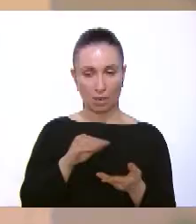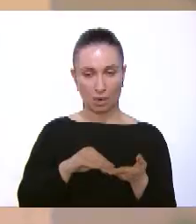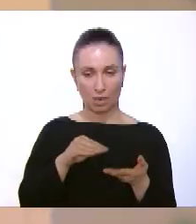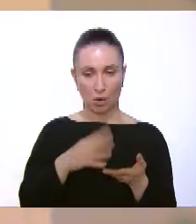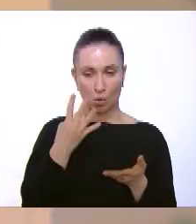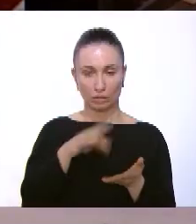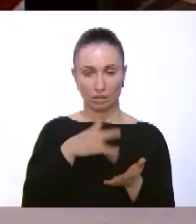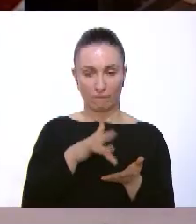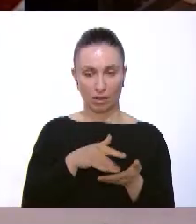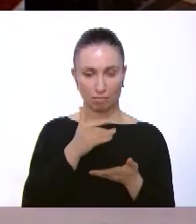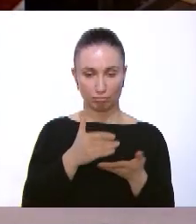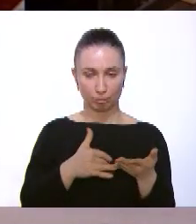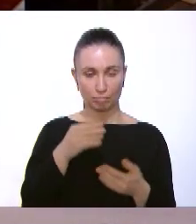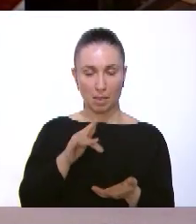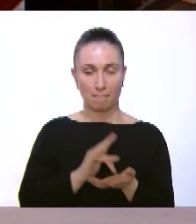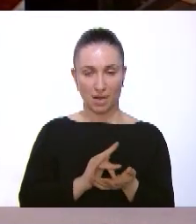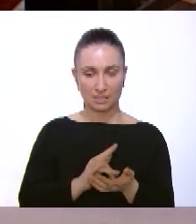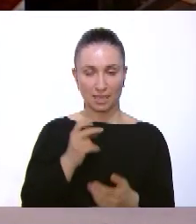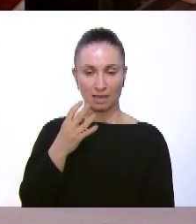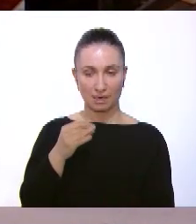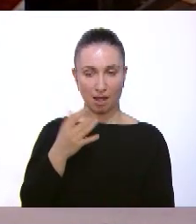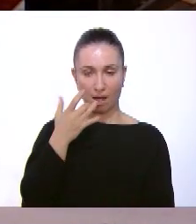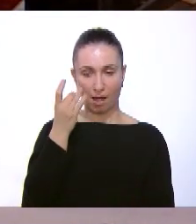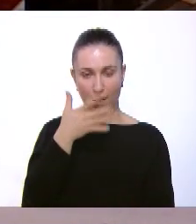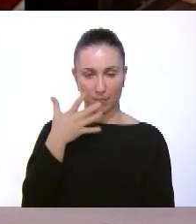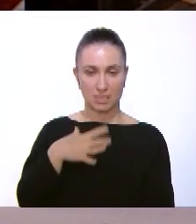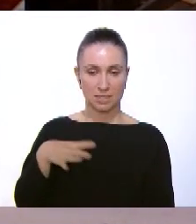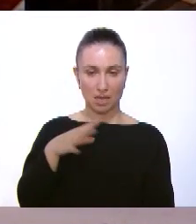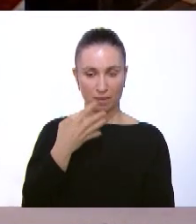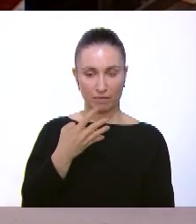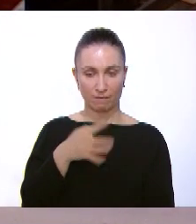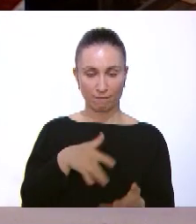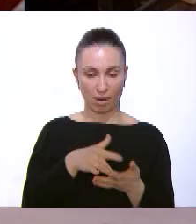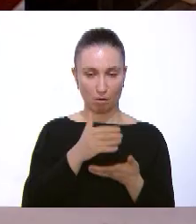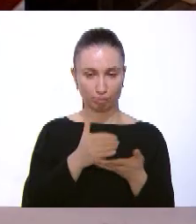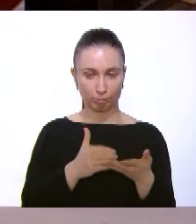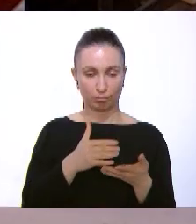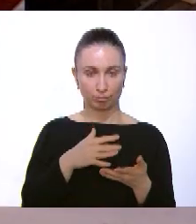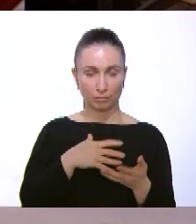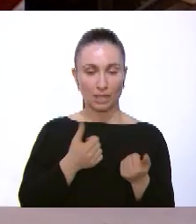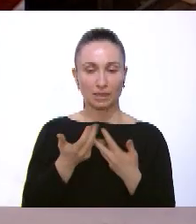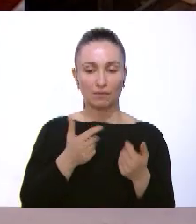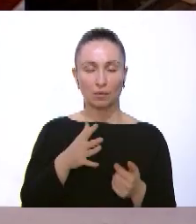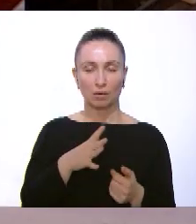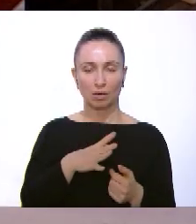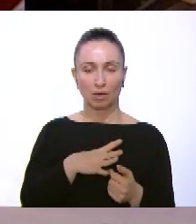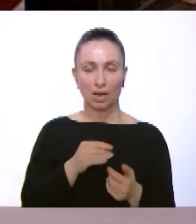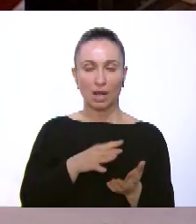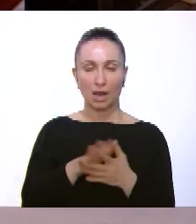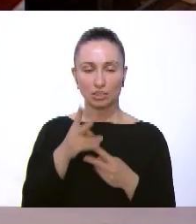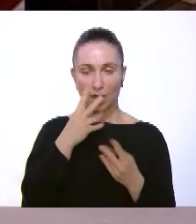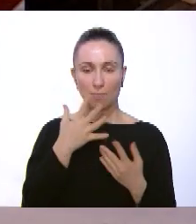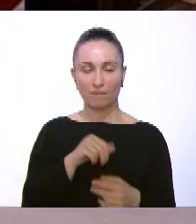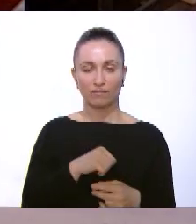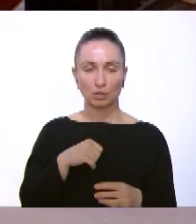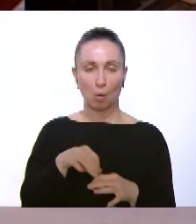4 ქვეყანა იყო შესწავლილი: ბრაზილია, კენია, სამხრეთ აფრიკა და საქართველო და დათვლილი იყო ეგრეთ წოდებული ხარჯთეფექტურობა